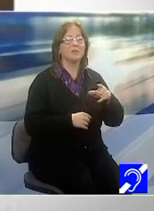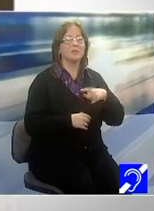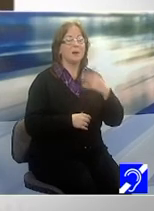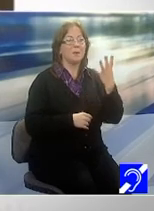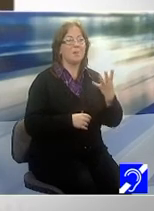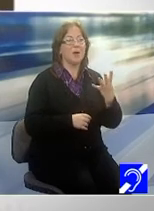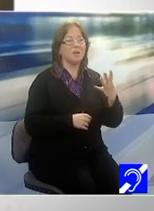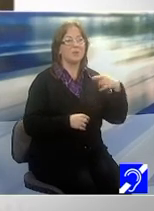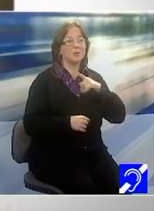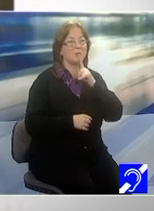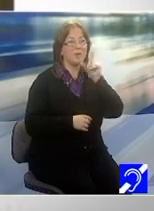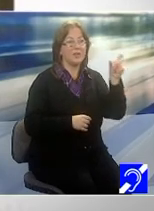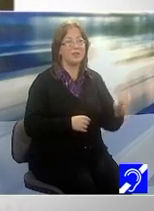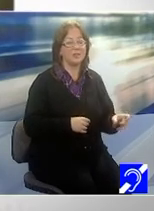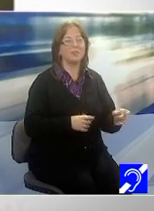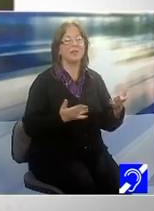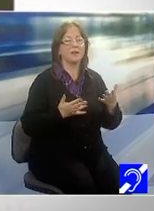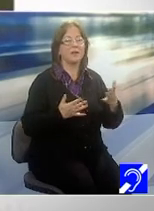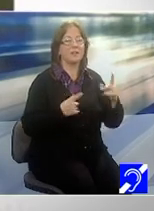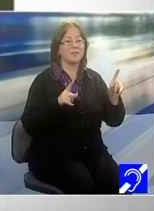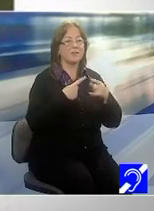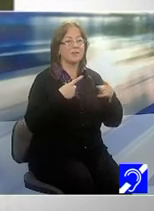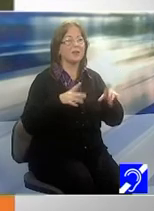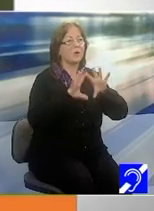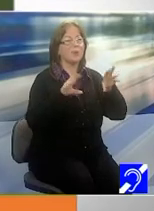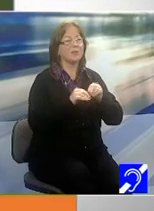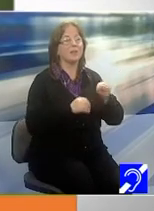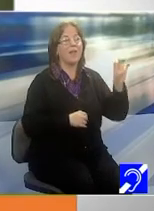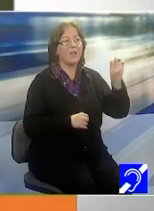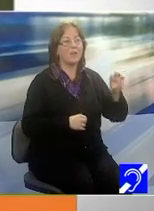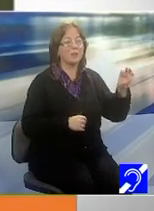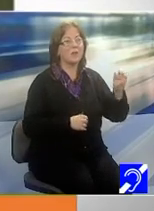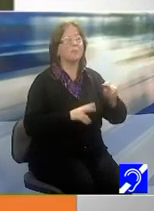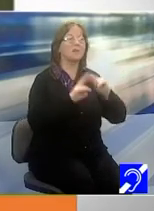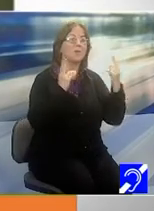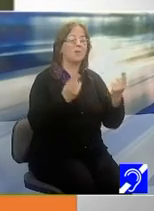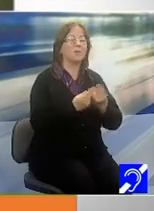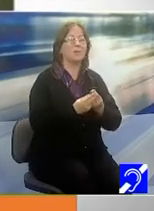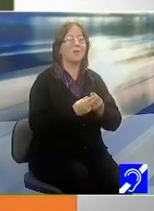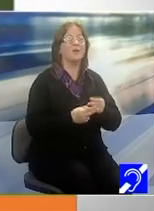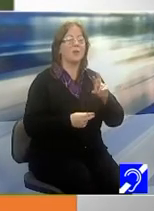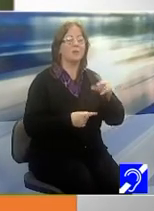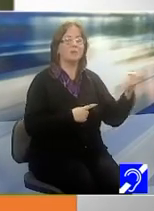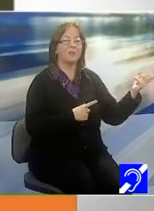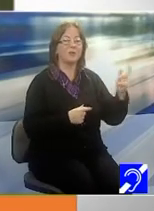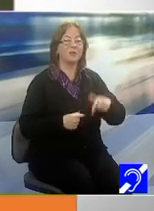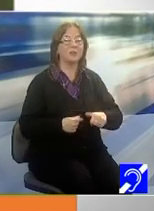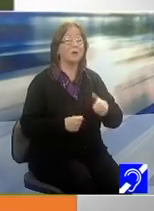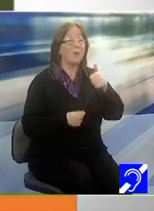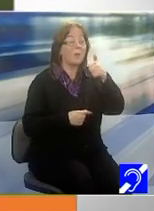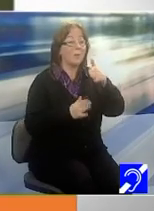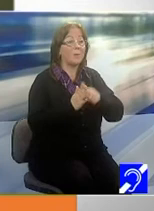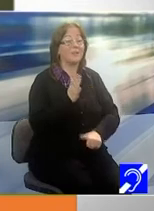care cântă în întreaga Europa sau întreaga lume, i-a putut aduce într-un singur moment